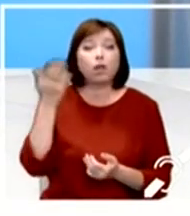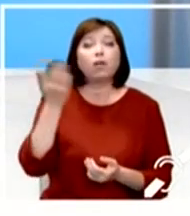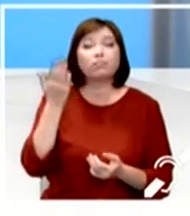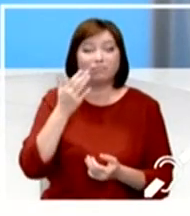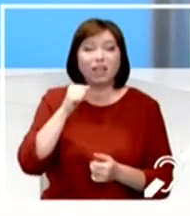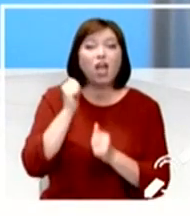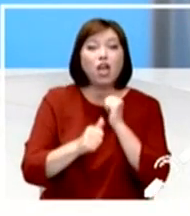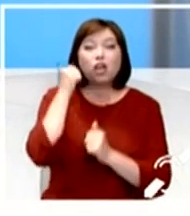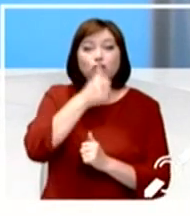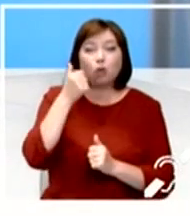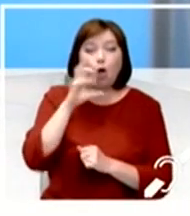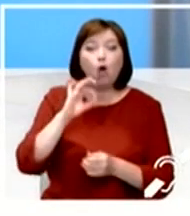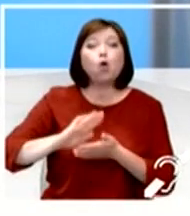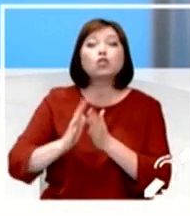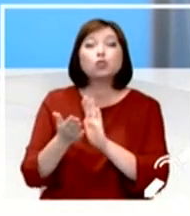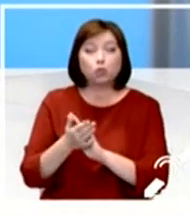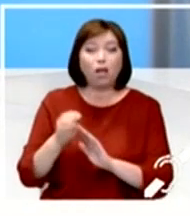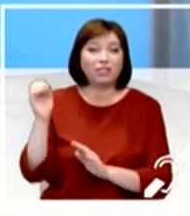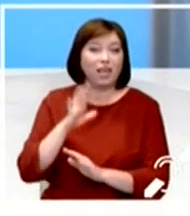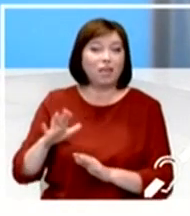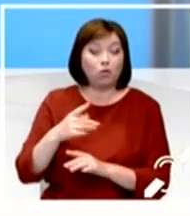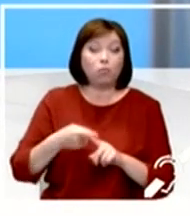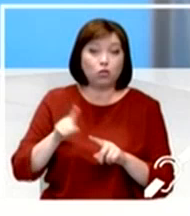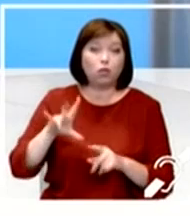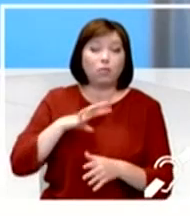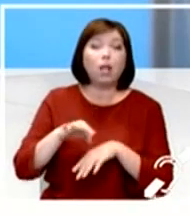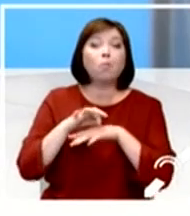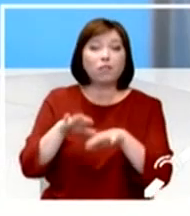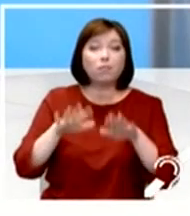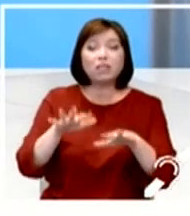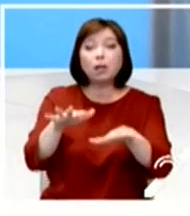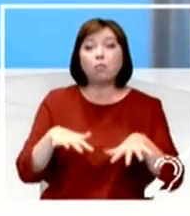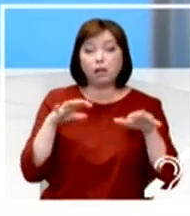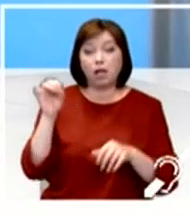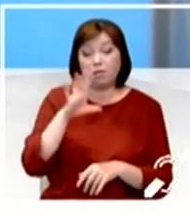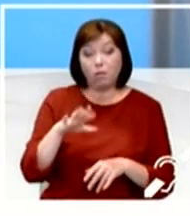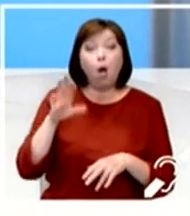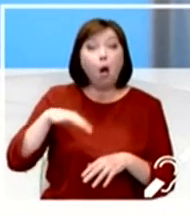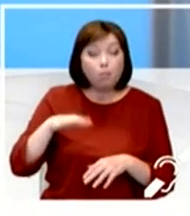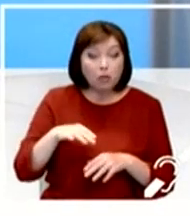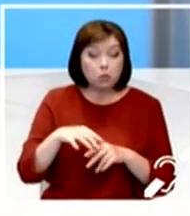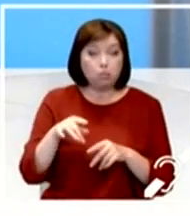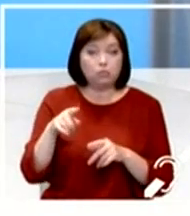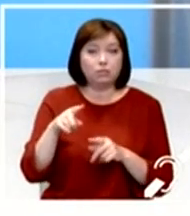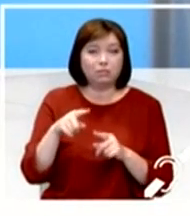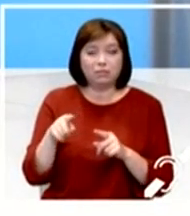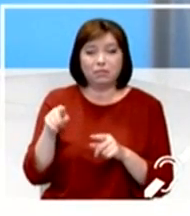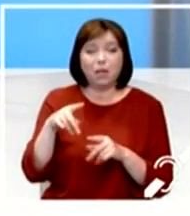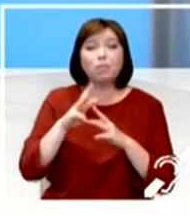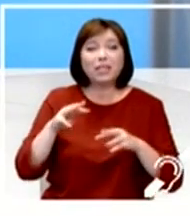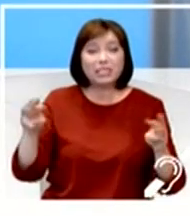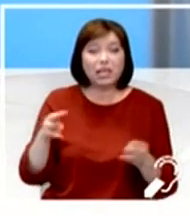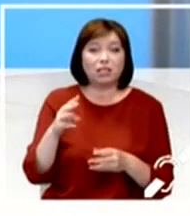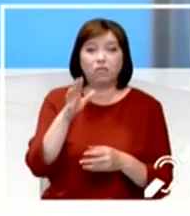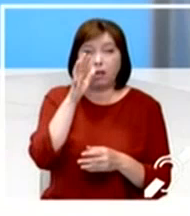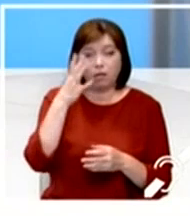său anual privind starea Uniunii ținut în Parlamentul European. La scurt timp după aceste declarații, Ministerul de Externe de la Chișinău a venit